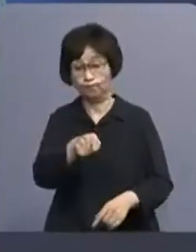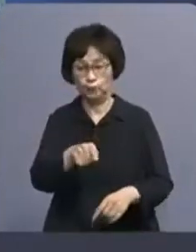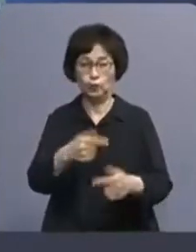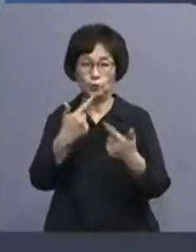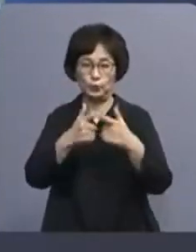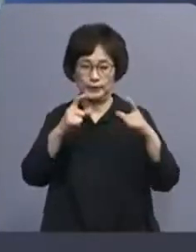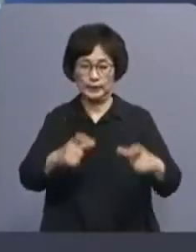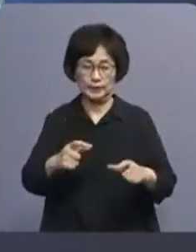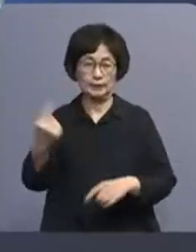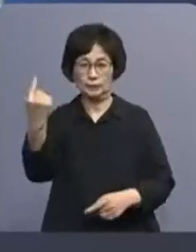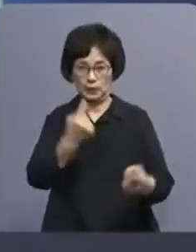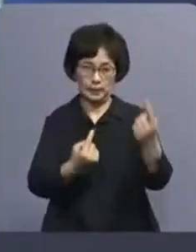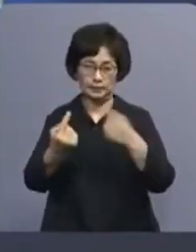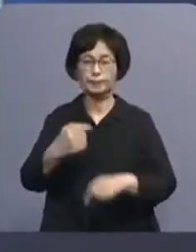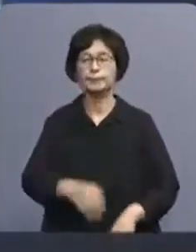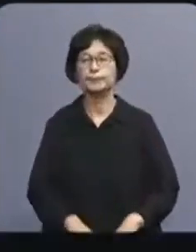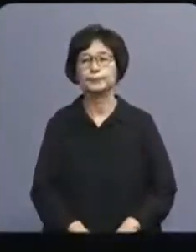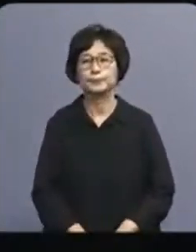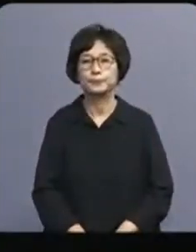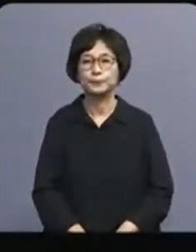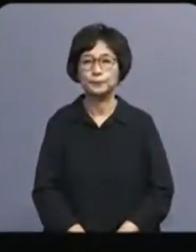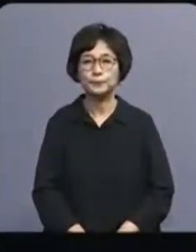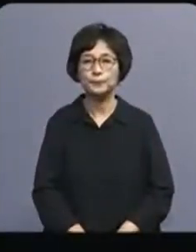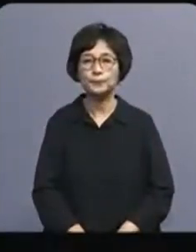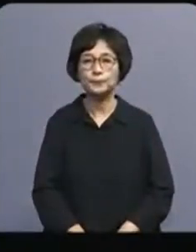보도에 최재형 기자입니다.